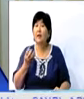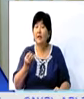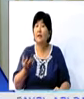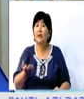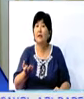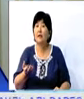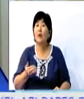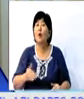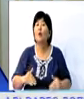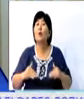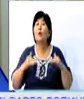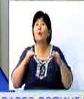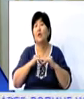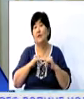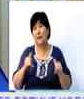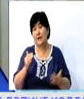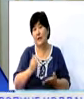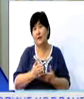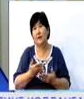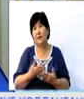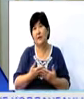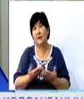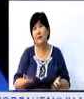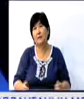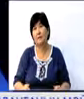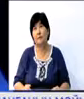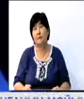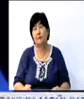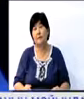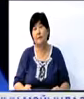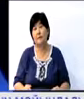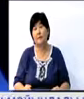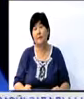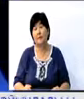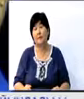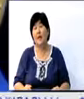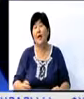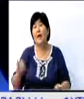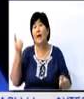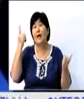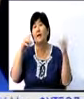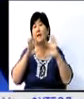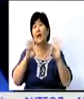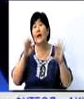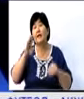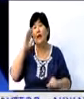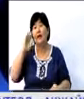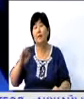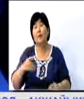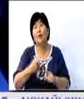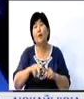Енді көтеріліп келеді бұл. Мысалы енді көтеріліп келеді. Ертегі айтқан бала,